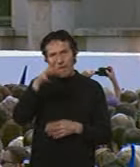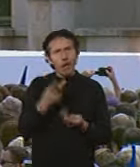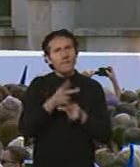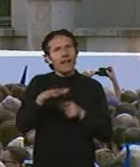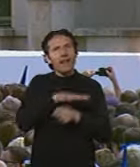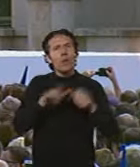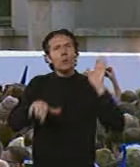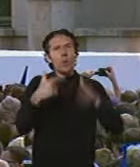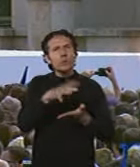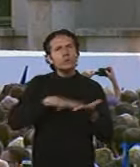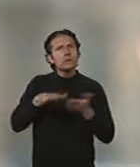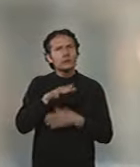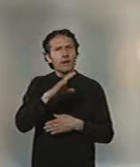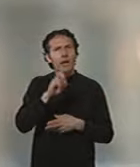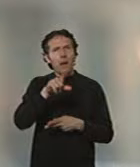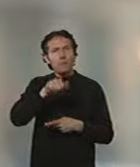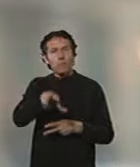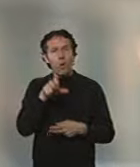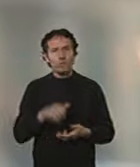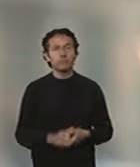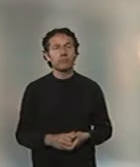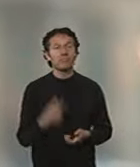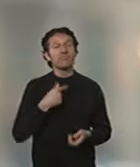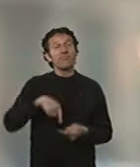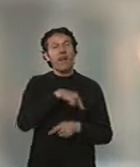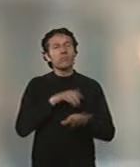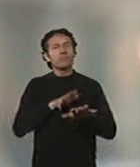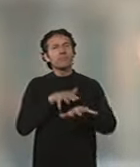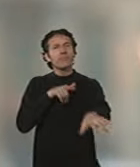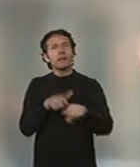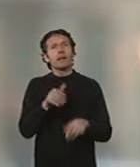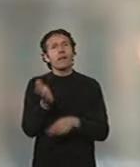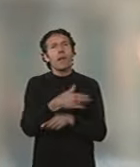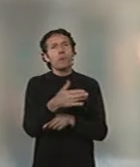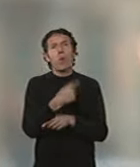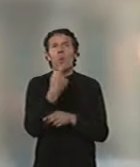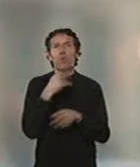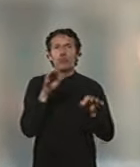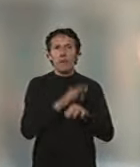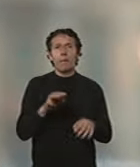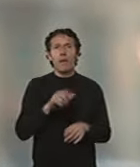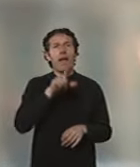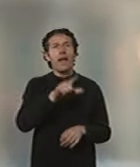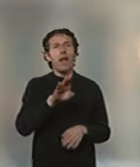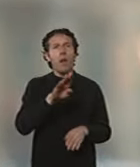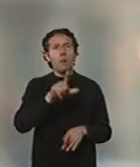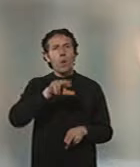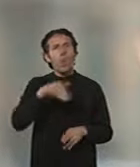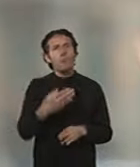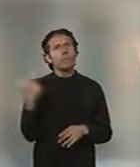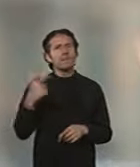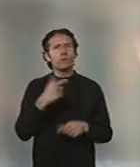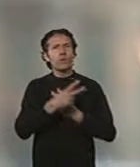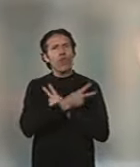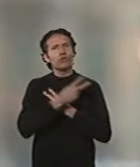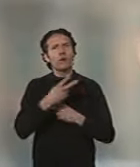je n'ai pas entendu aujourd'hui dans ces cortèges avec les drapeaux rouges la grande voix de Lon Bloom réclamant les congés payés